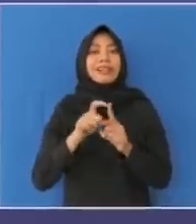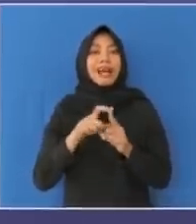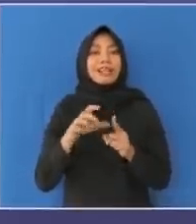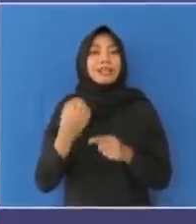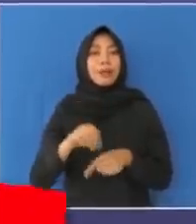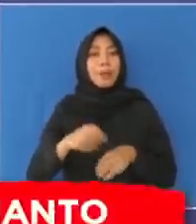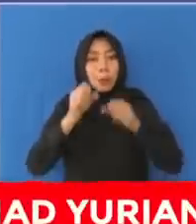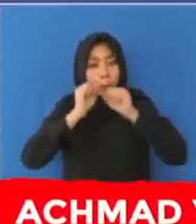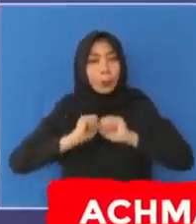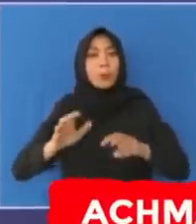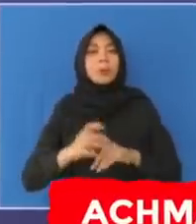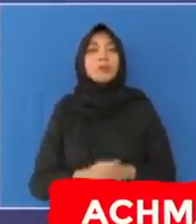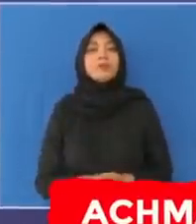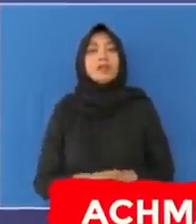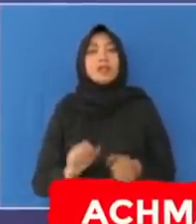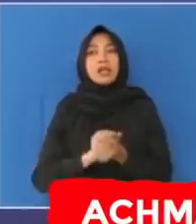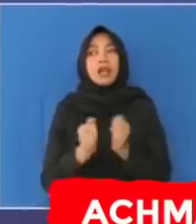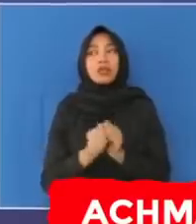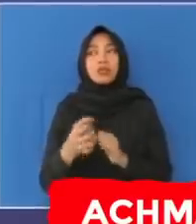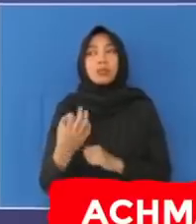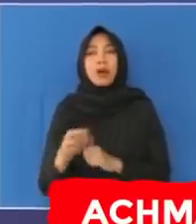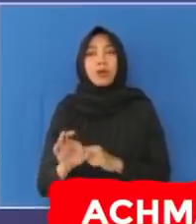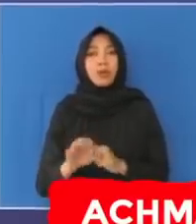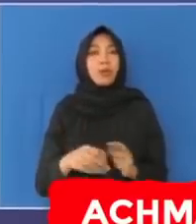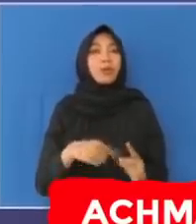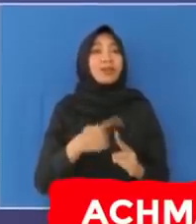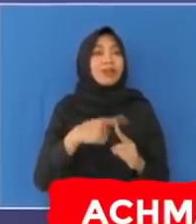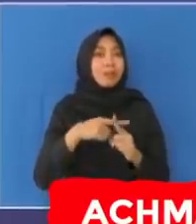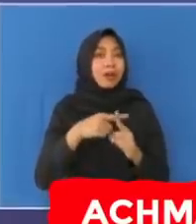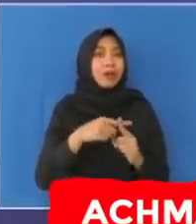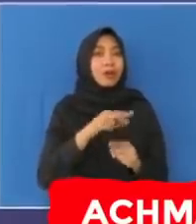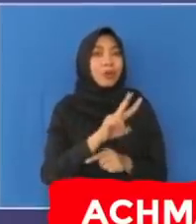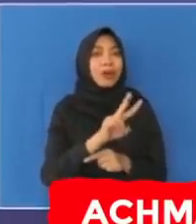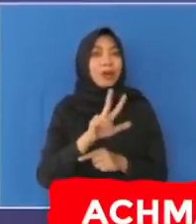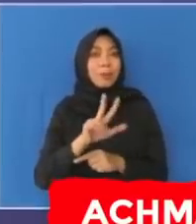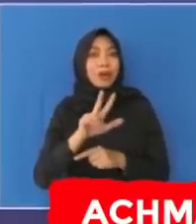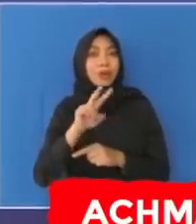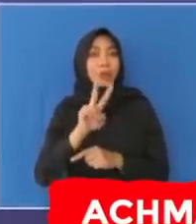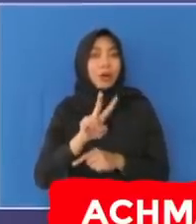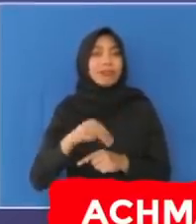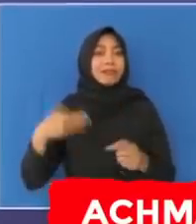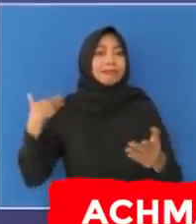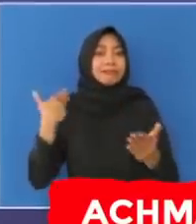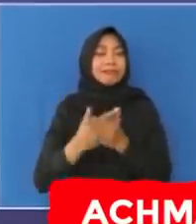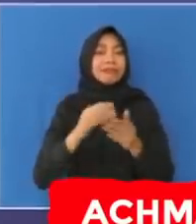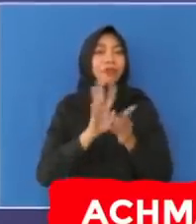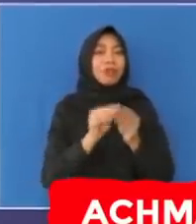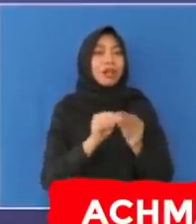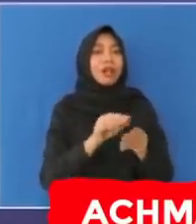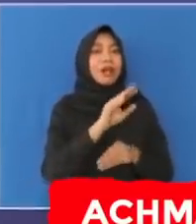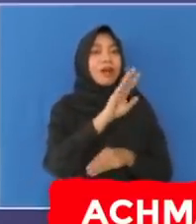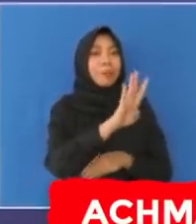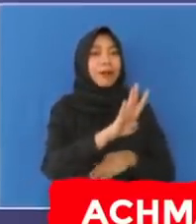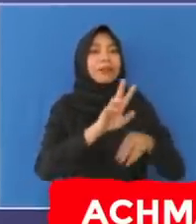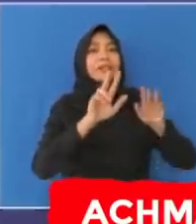Hai ada penambahan kasus baru sebanyak 282 sehingga total menjadi